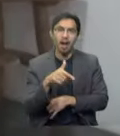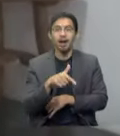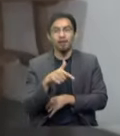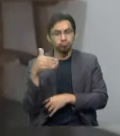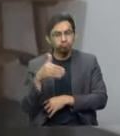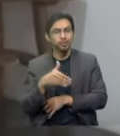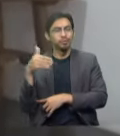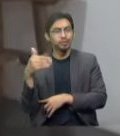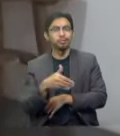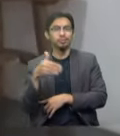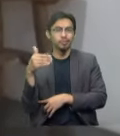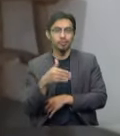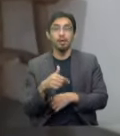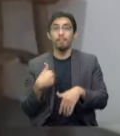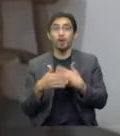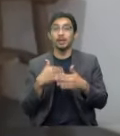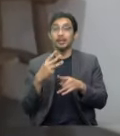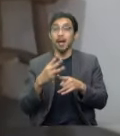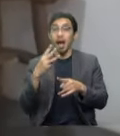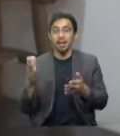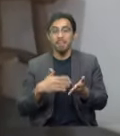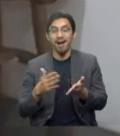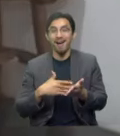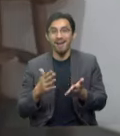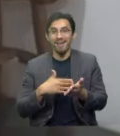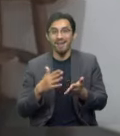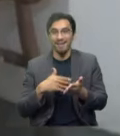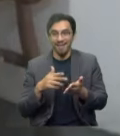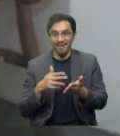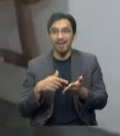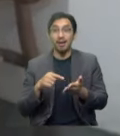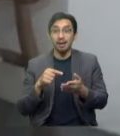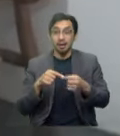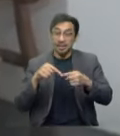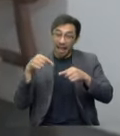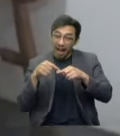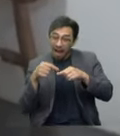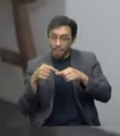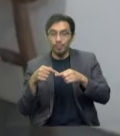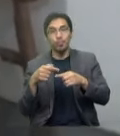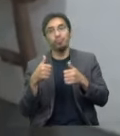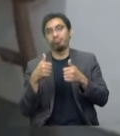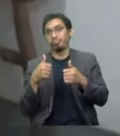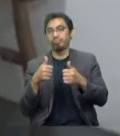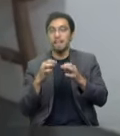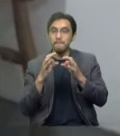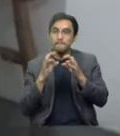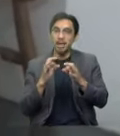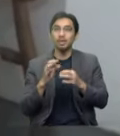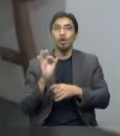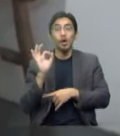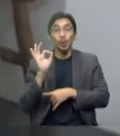Prosesnya 3 kali pembakaran, jadi matangnya benar-benar sampai dalam. Cocok buat orang tua atau yang benar-benar pengen